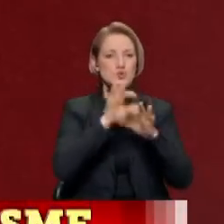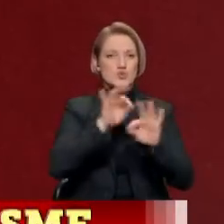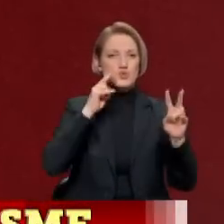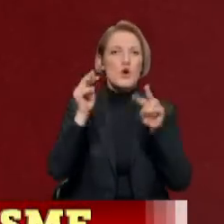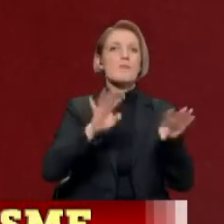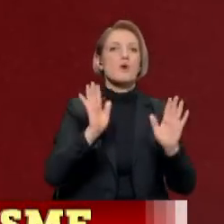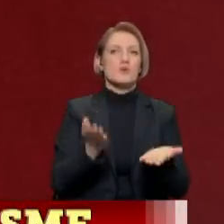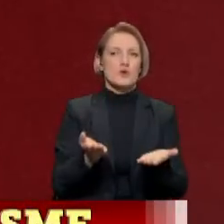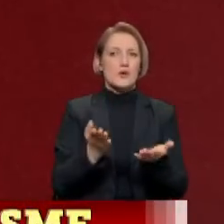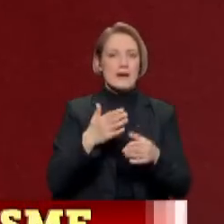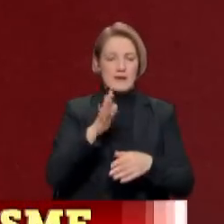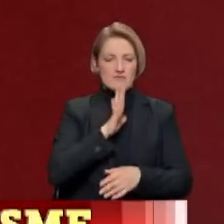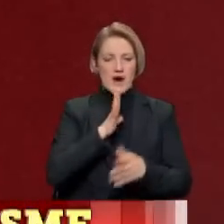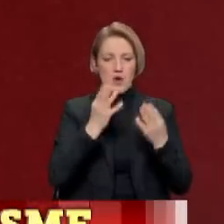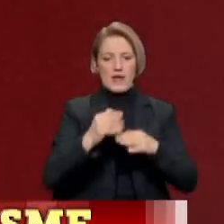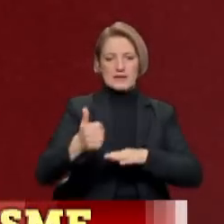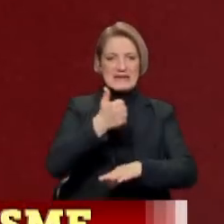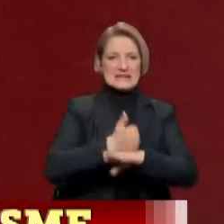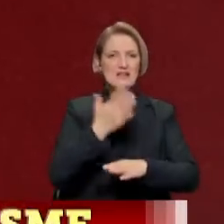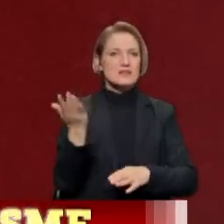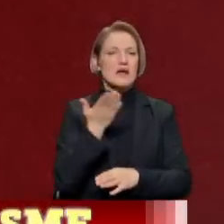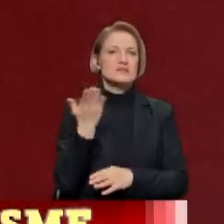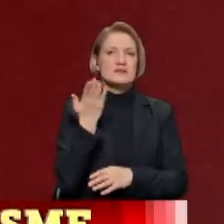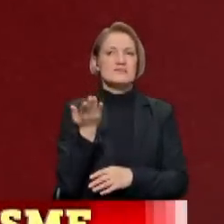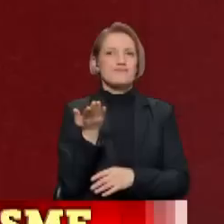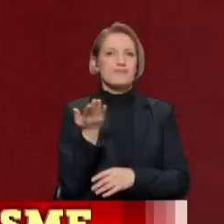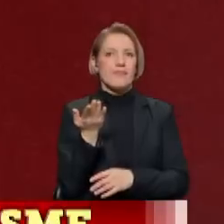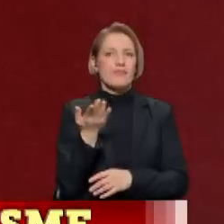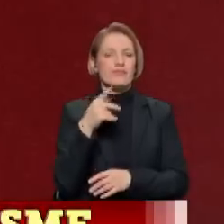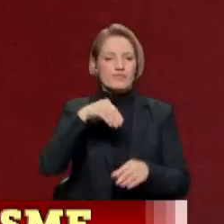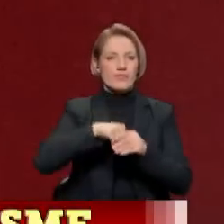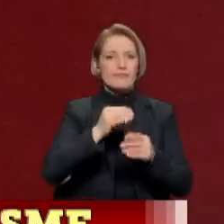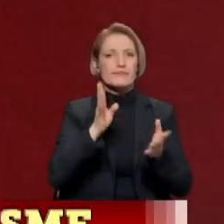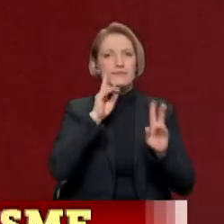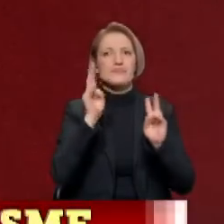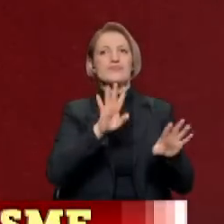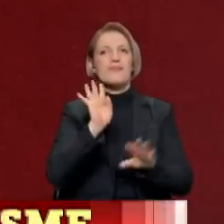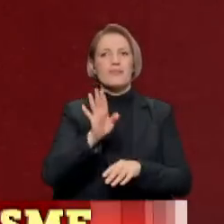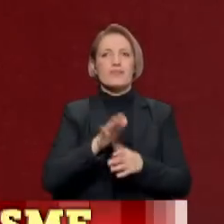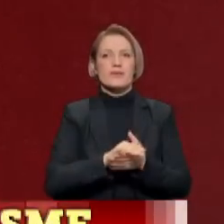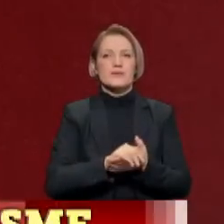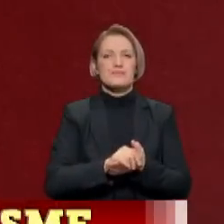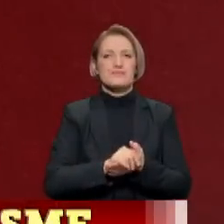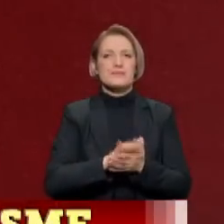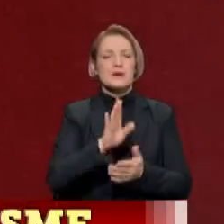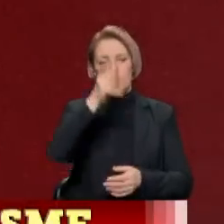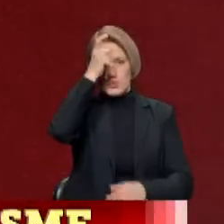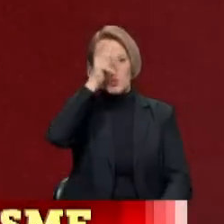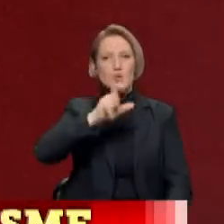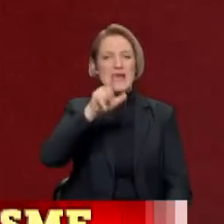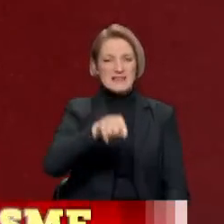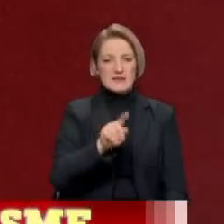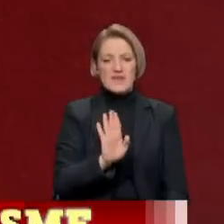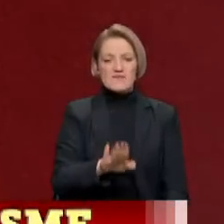mu? Mevcut iktidarın nasıl gaflet ve dalalet içerisinde olduğunu görmüyor mu? Türkiye'nin freni patlamış kamyon